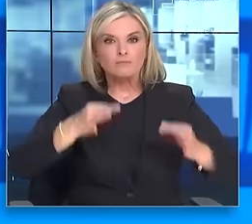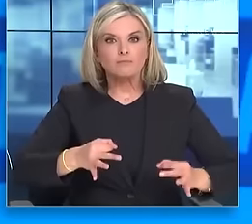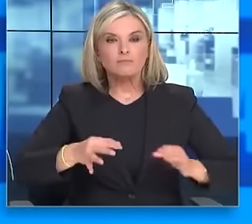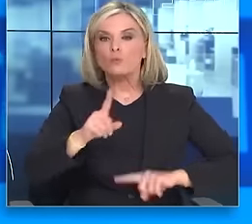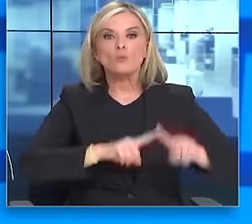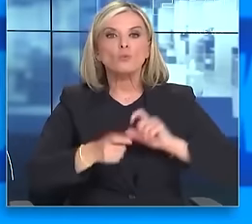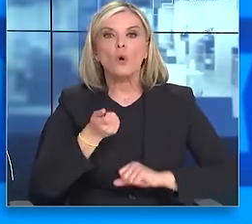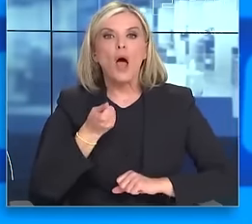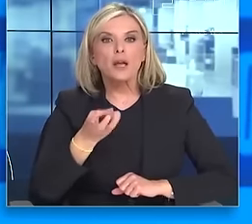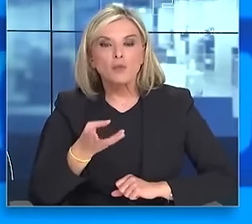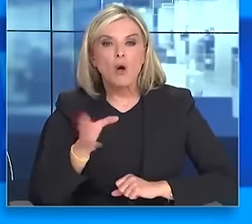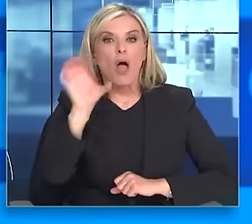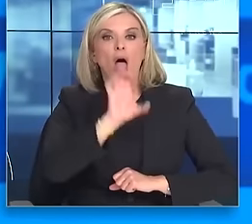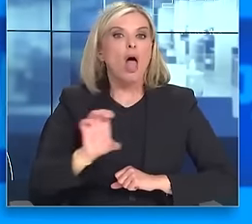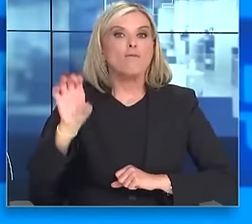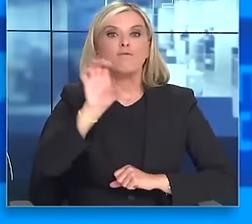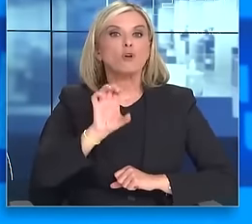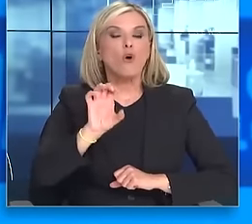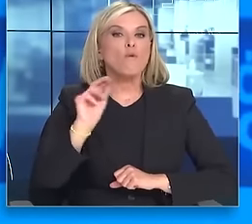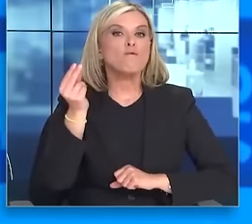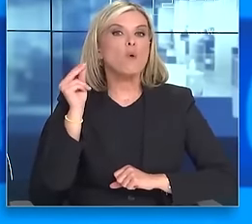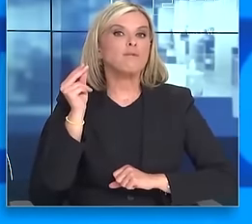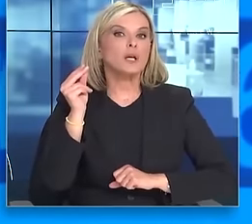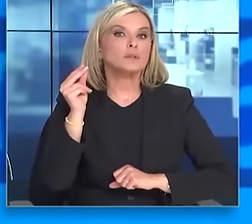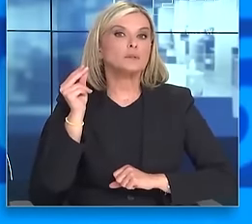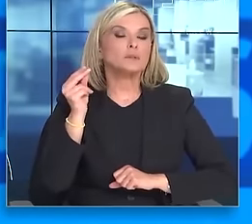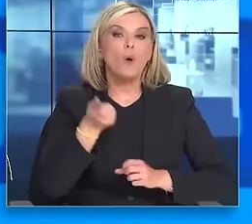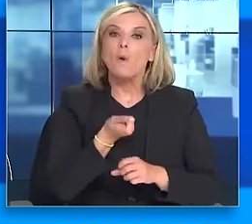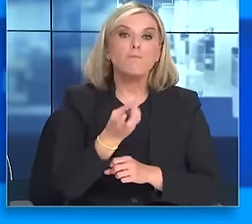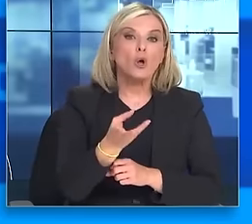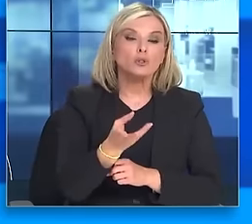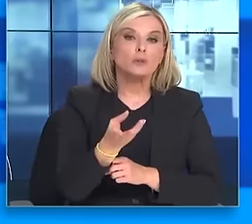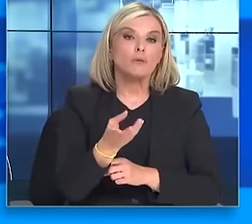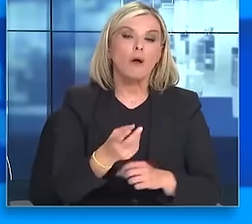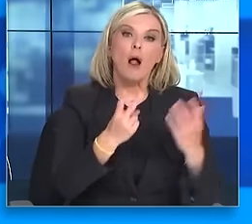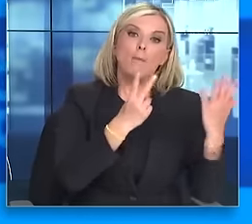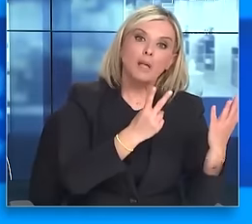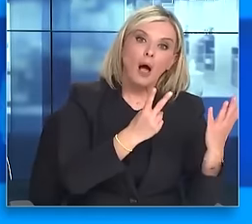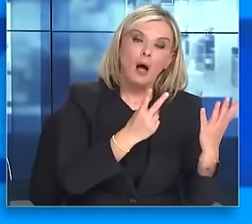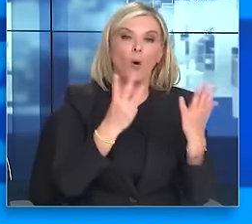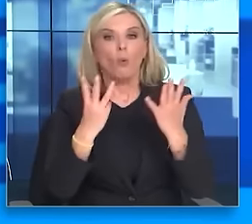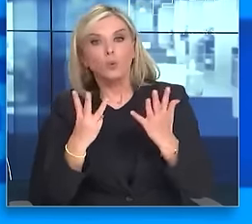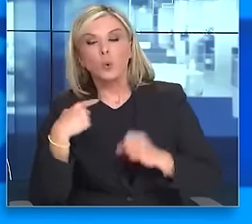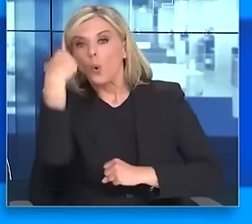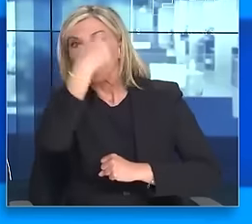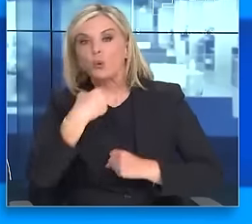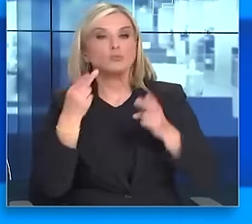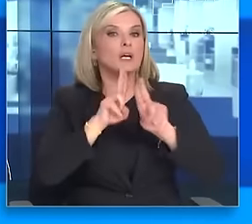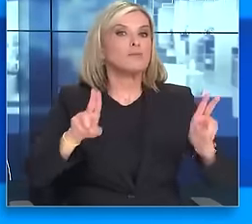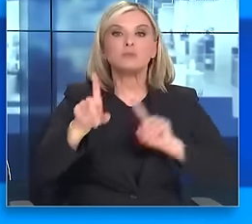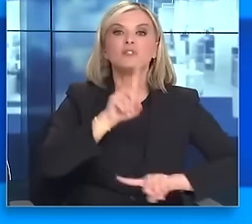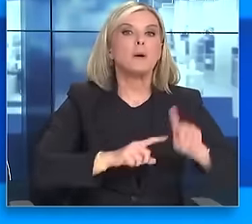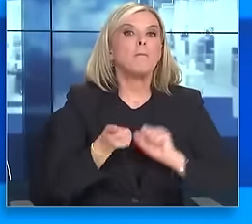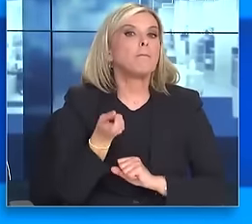είναι και ο αριθμός των ευρωβουλευτών. Mm-hmm. Άλλο να εκλέξουμε 7 ευρωβουλευτές, άλλο να εκλέξουμε 8. Είναι ένας ευρωβουλευτής παραπάνω. Άρα και ο αριθμός